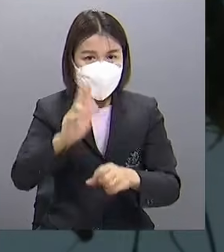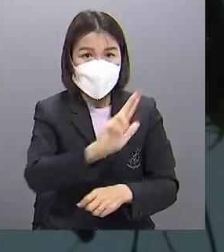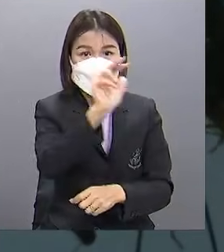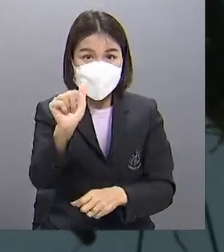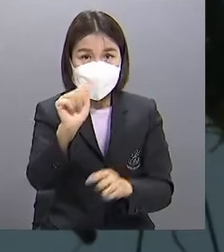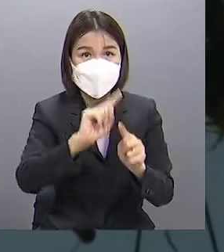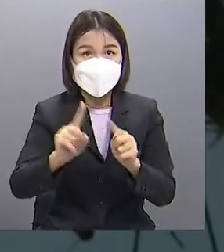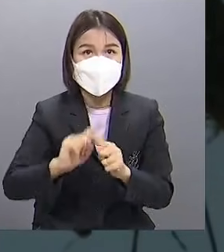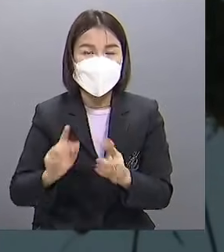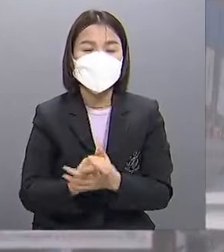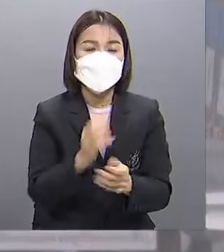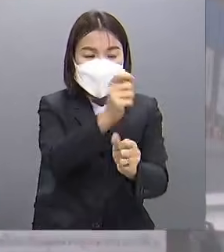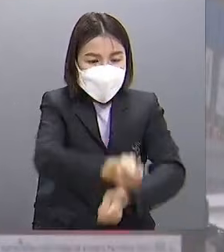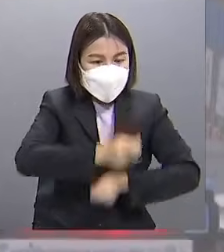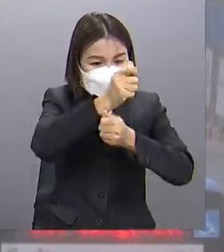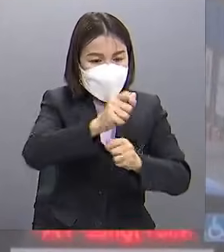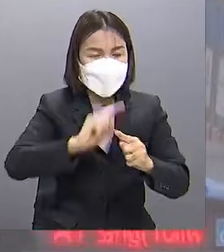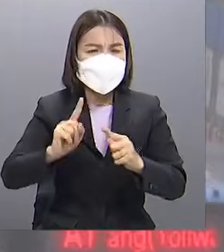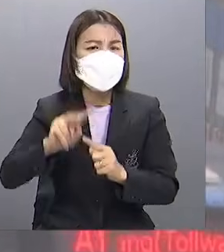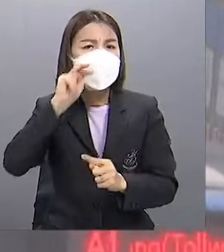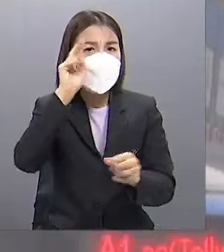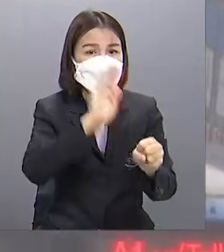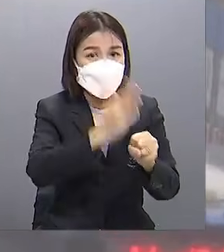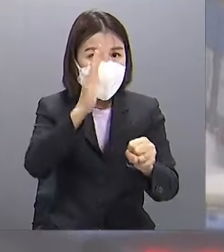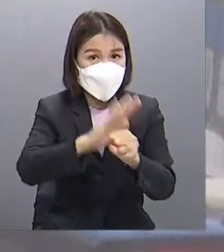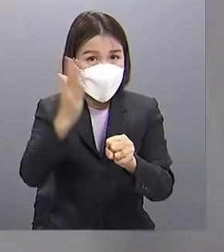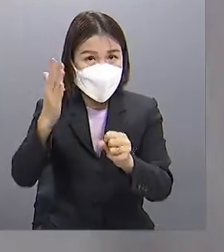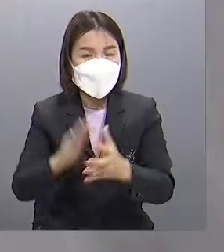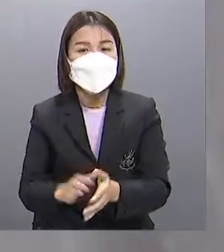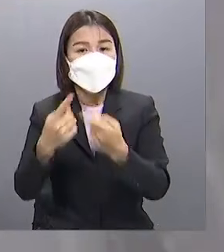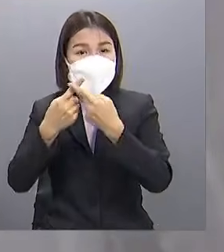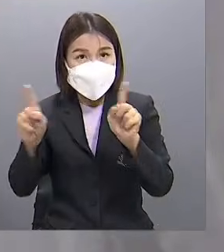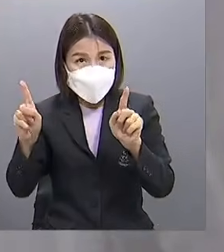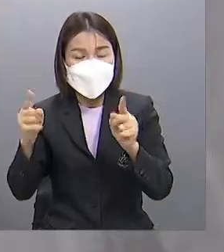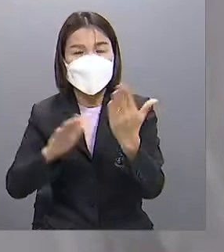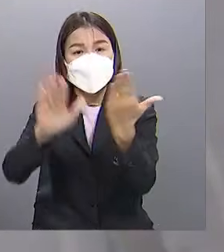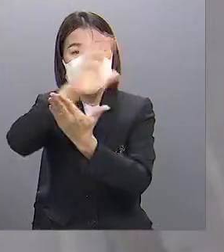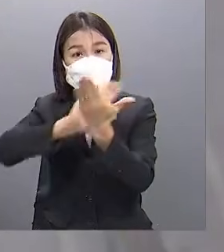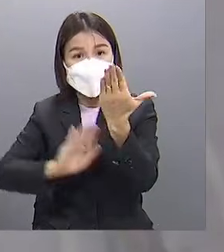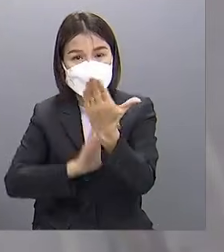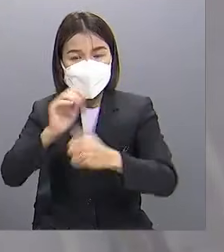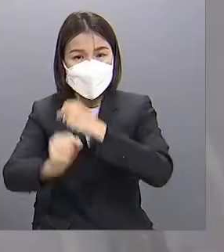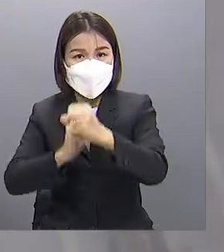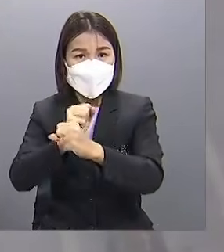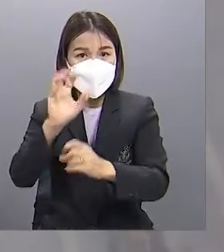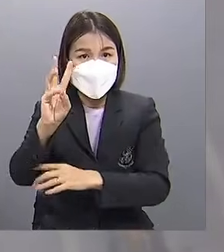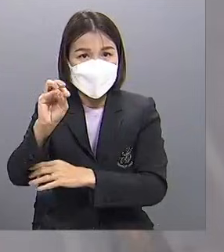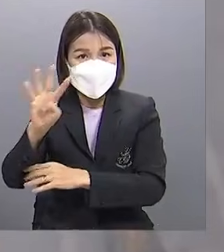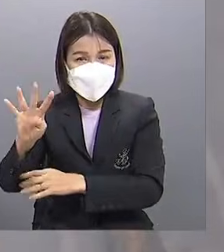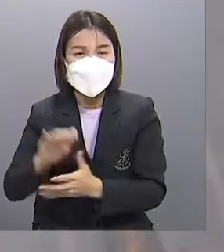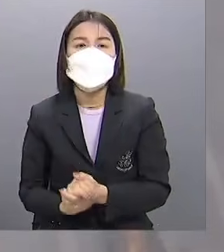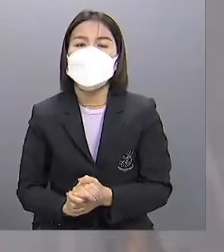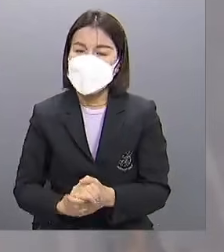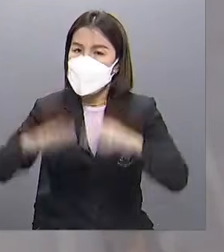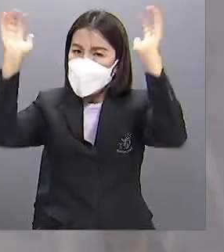เกษตรตามมาสำหรับภาพรวมปริมาณน้ำฝนทั่วประเทศปี2564สูงกว่าค่าเฉลี่ยมากกว่าปก